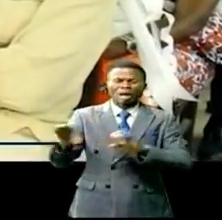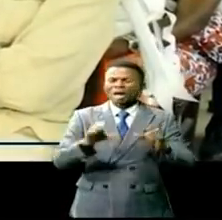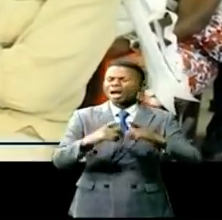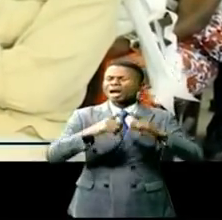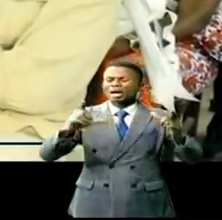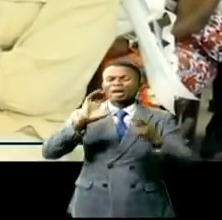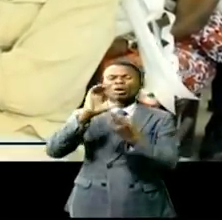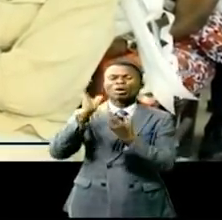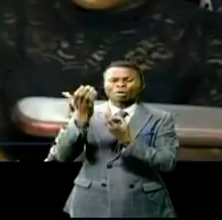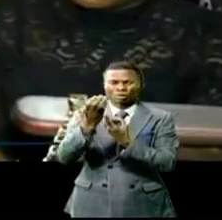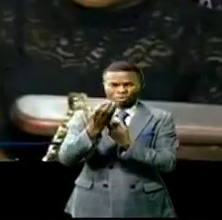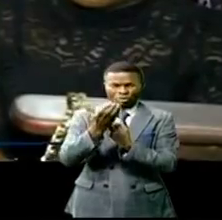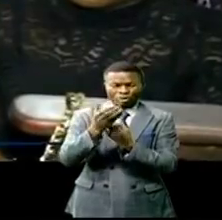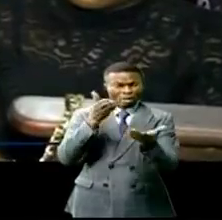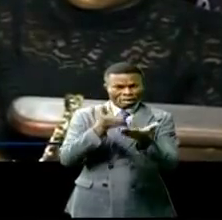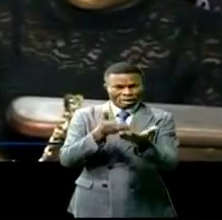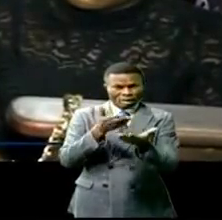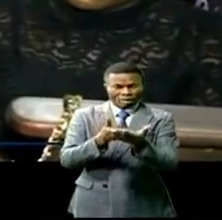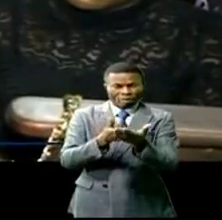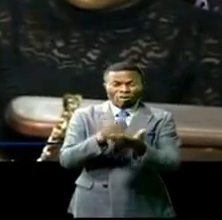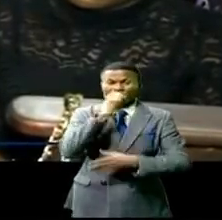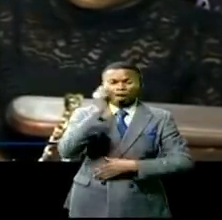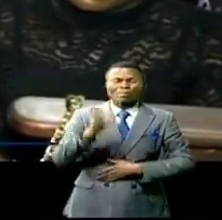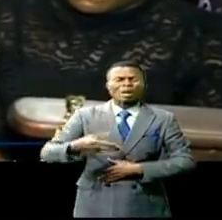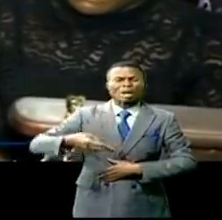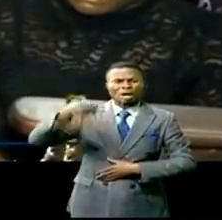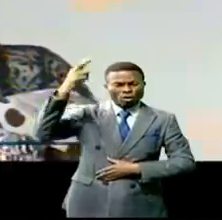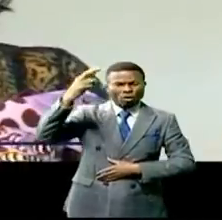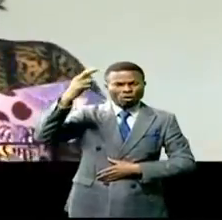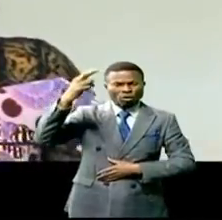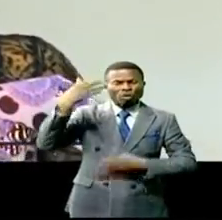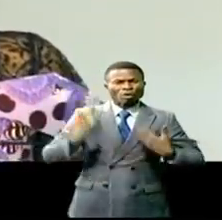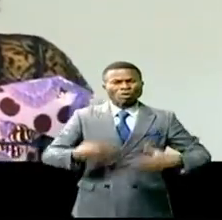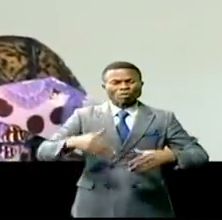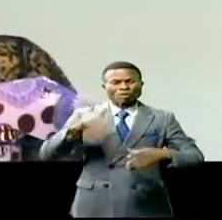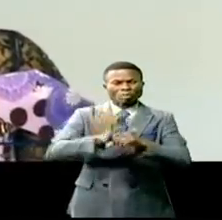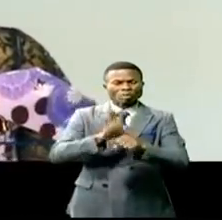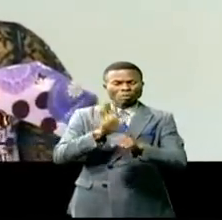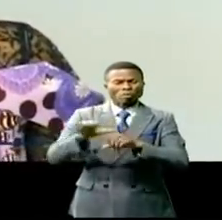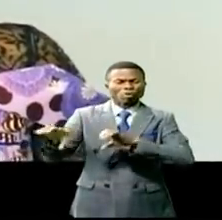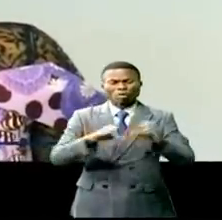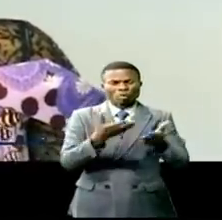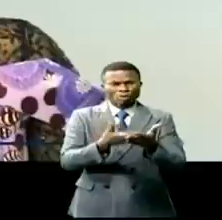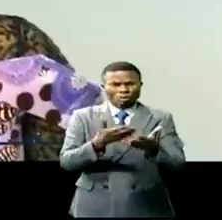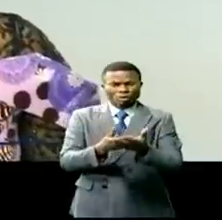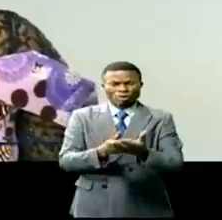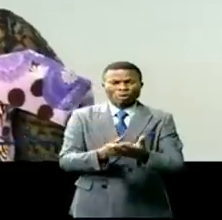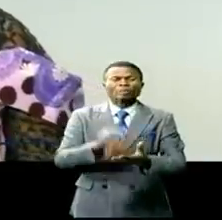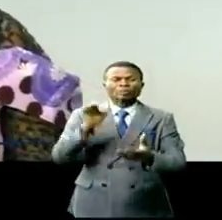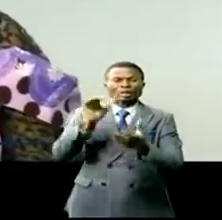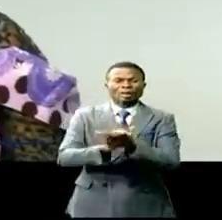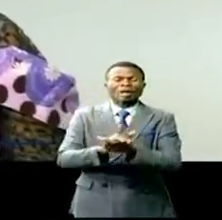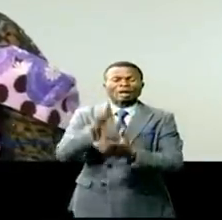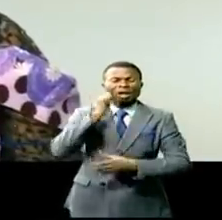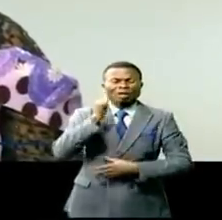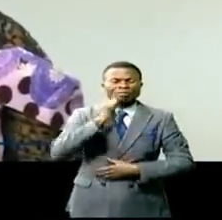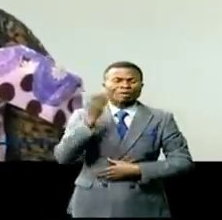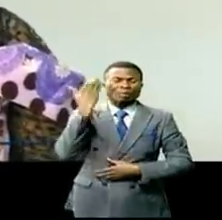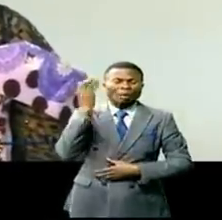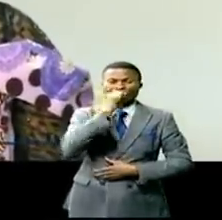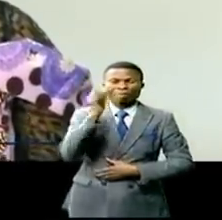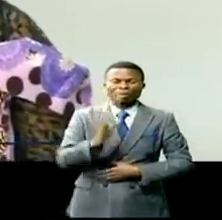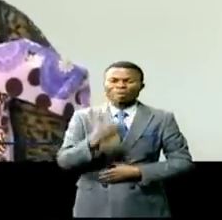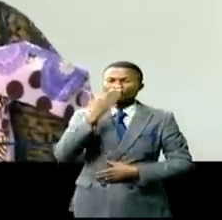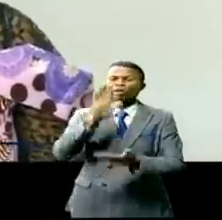au cours auquel ces grands artistes est célébrée à travers plusieurs cérémonies yvette dabou a également remercié toutes les